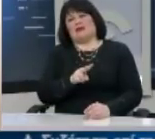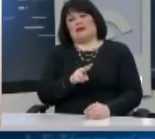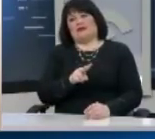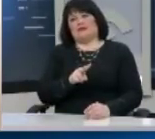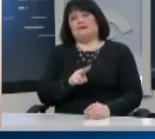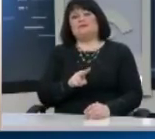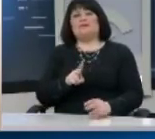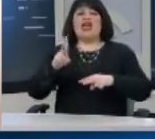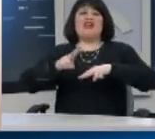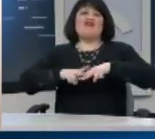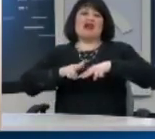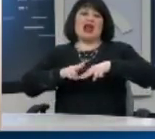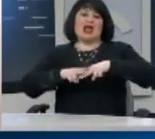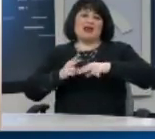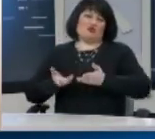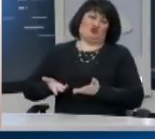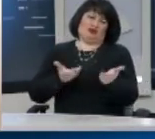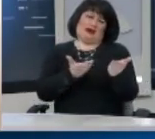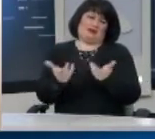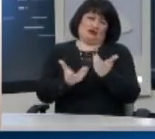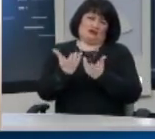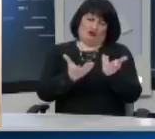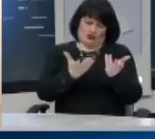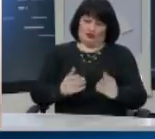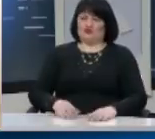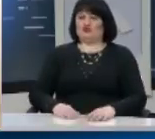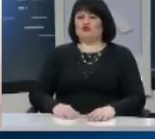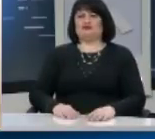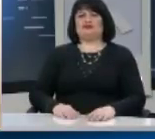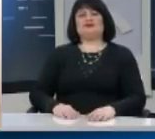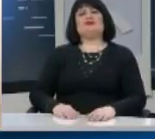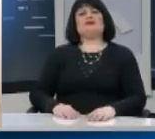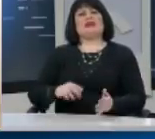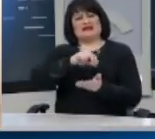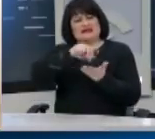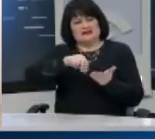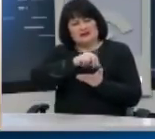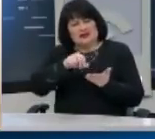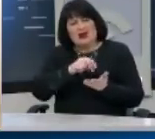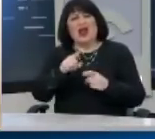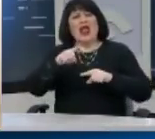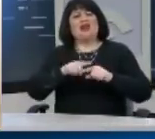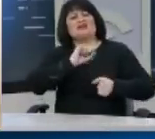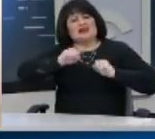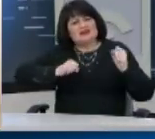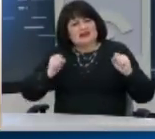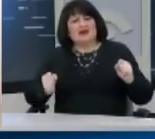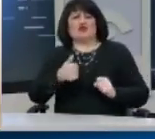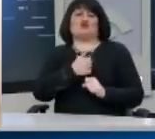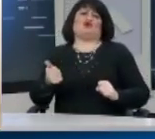από εβραίους συμπολίτες και όχι μόνο και από ρωμά και από διαφορετικούς και από έλληνες